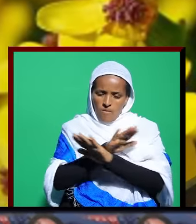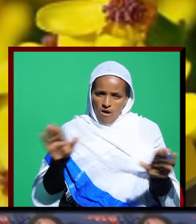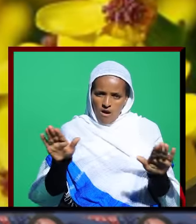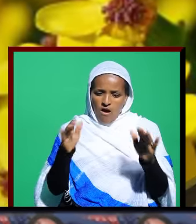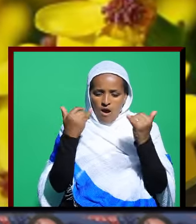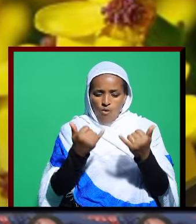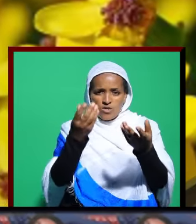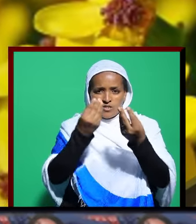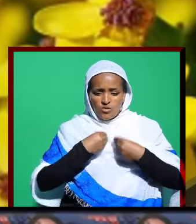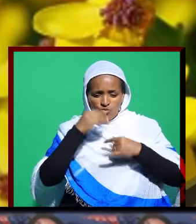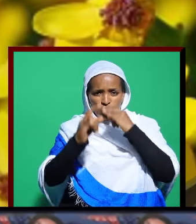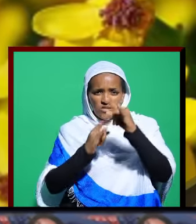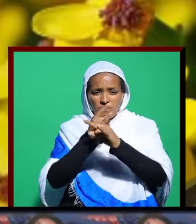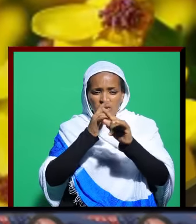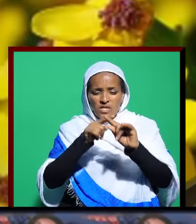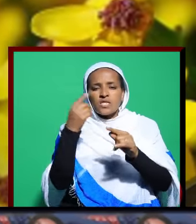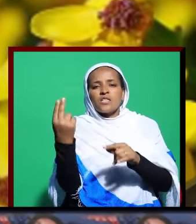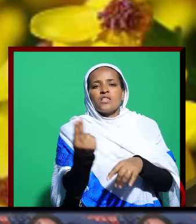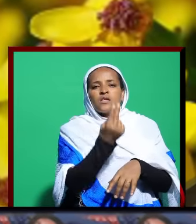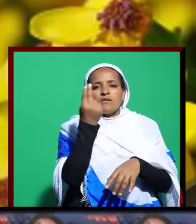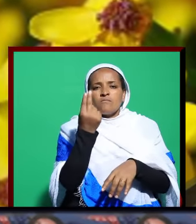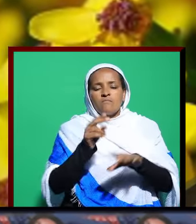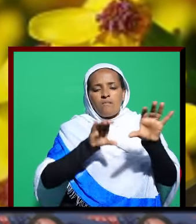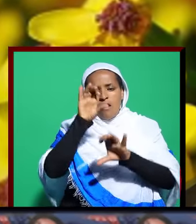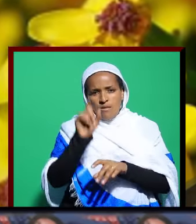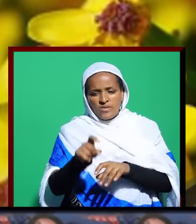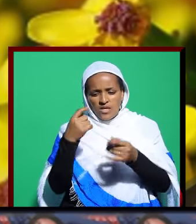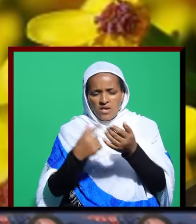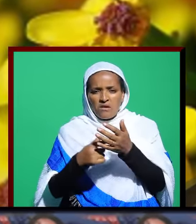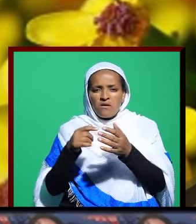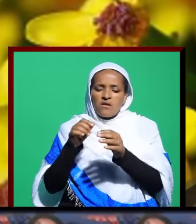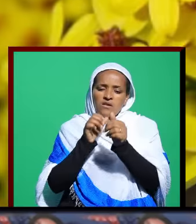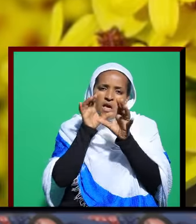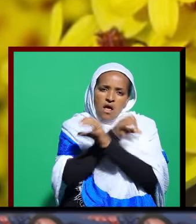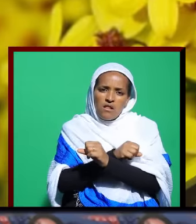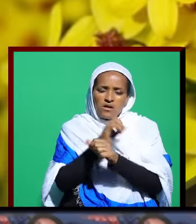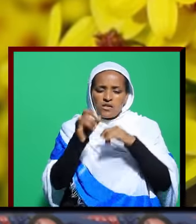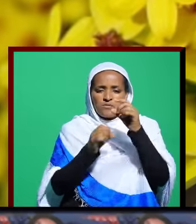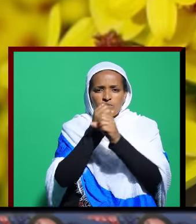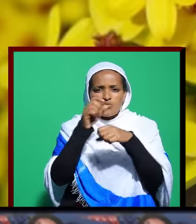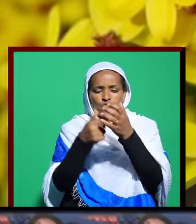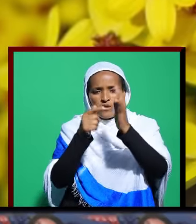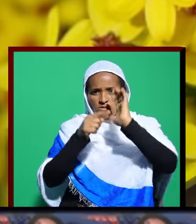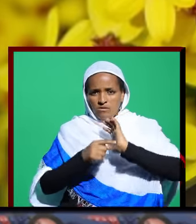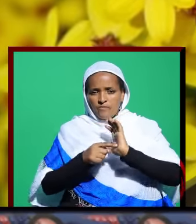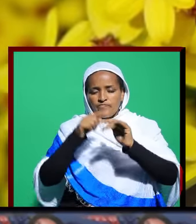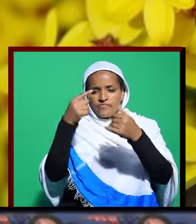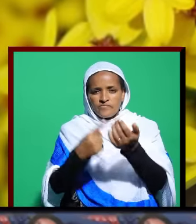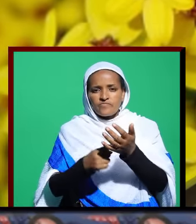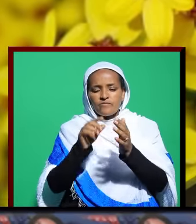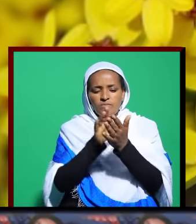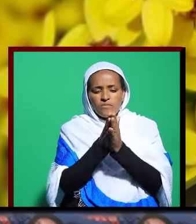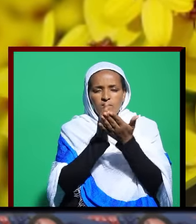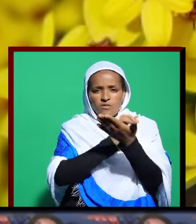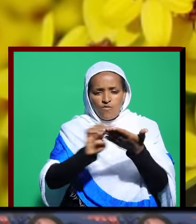ይለናል። አሁን የተሰጣችሁን ዘመን ግን ተጠቀሙበት ነው የሚለን። ይሄ የባከነ እድሜ ስለሆነ ያስጠይቀናል። ለዚህ